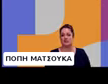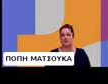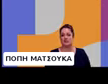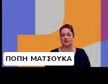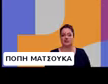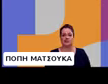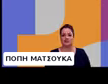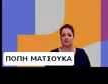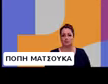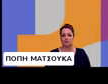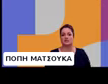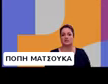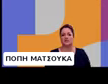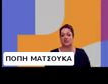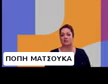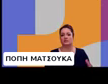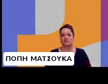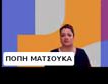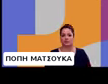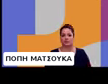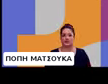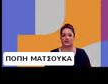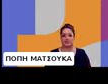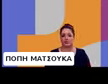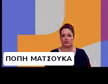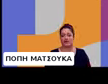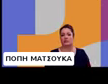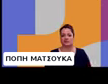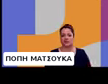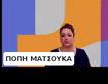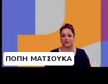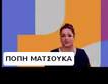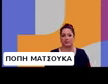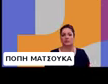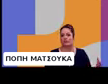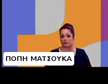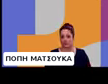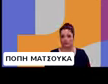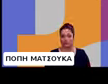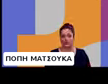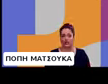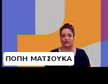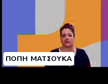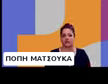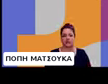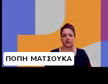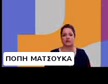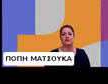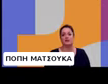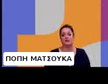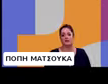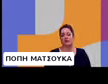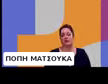είναι τα purchase orders στην ενότητα μεταφραστικών γραφείων και απευθείας πελατών, όπου αναλύεται